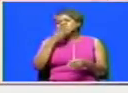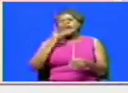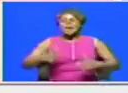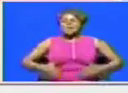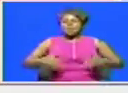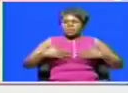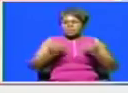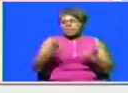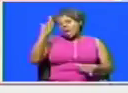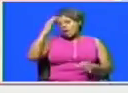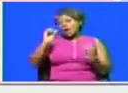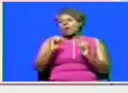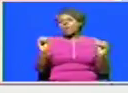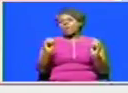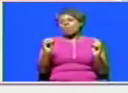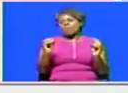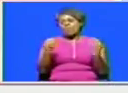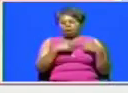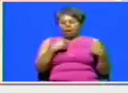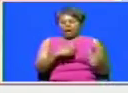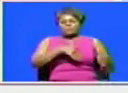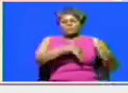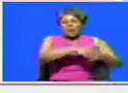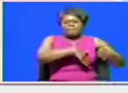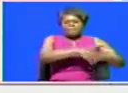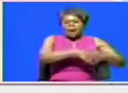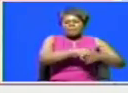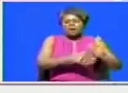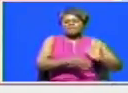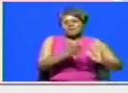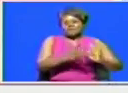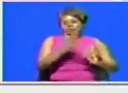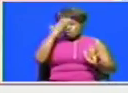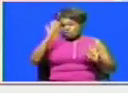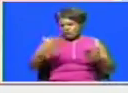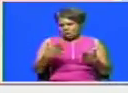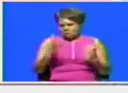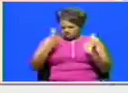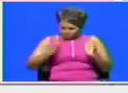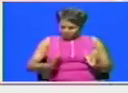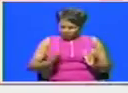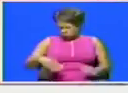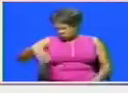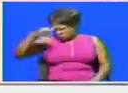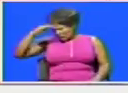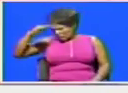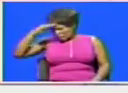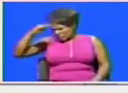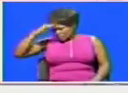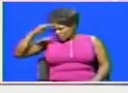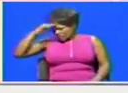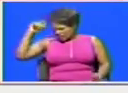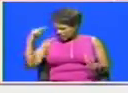Lakini wengi huwa hawajui hiyo pombe huwa inafanya roho inaenda mbio. Na ukitaka, kama unataka kujua ni ukweli, angalia mtu yule amelewa, amepata